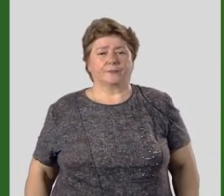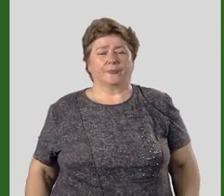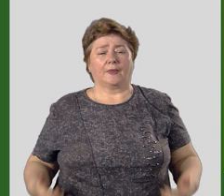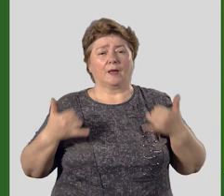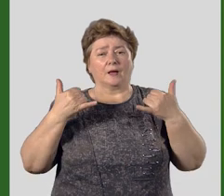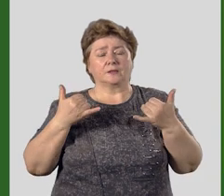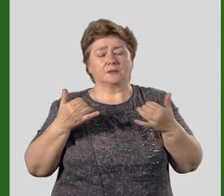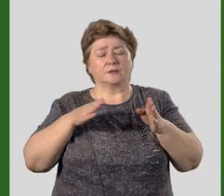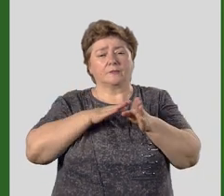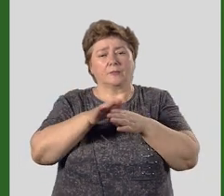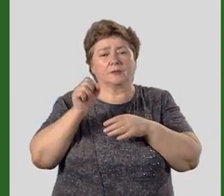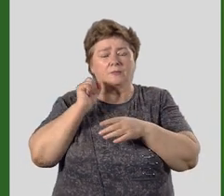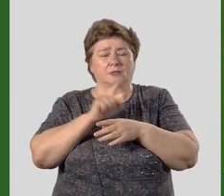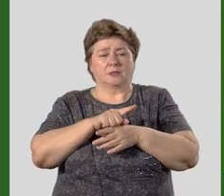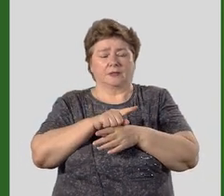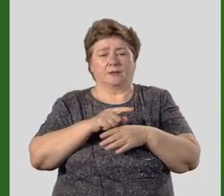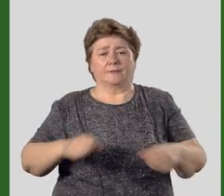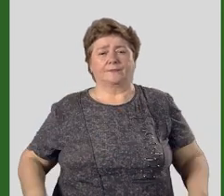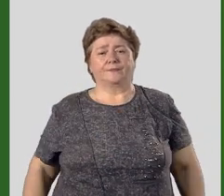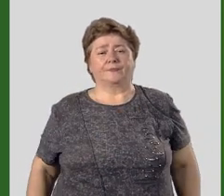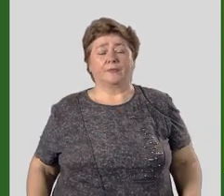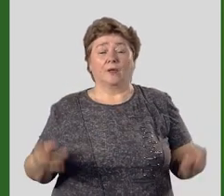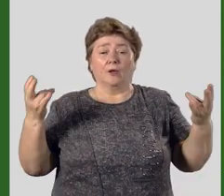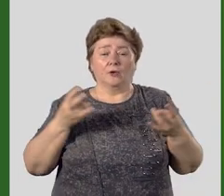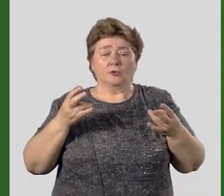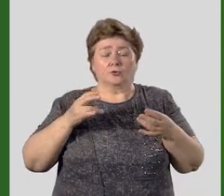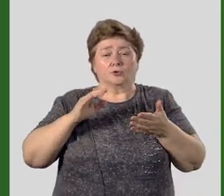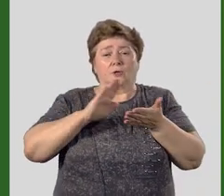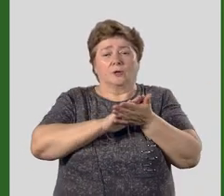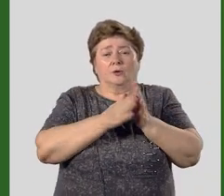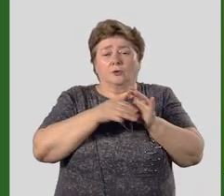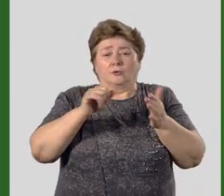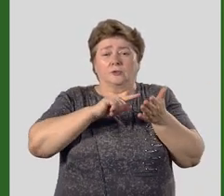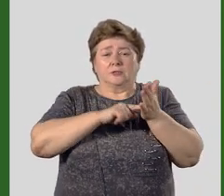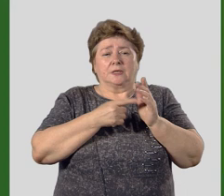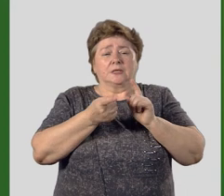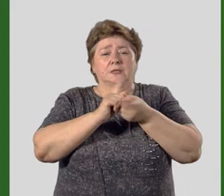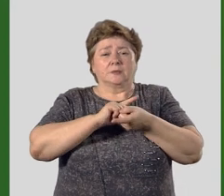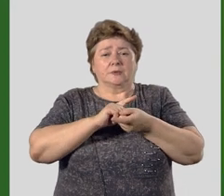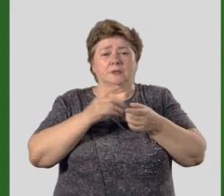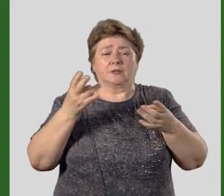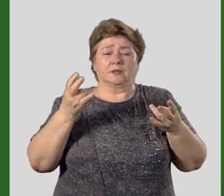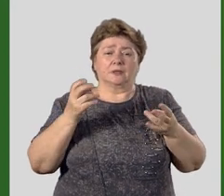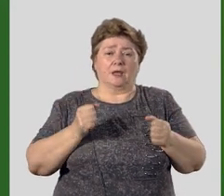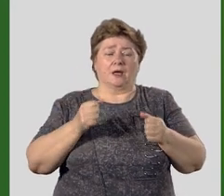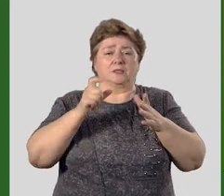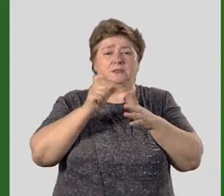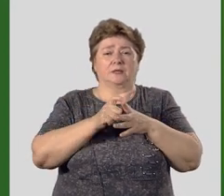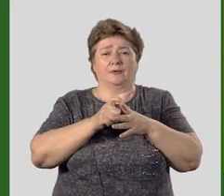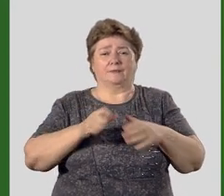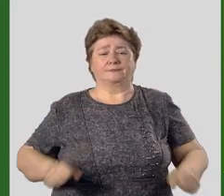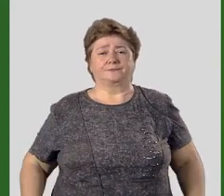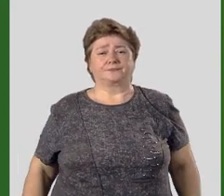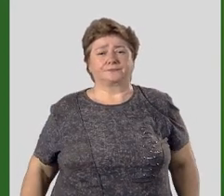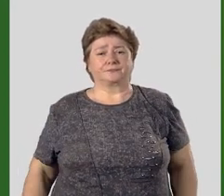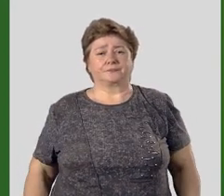А теперь выполним задание. Надо условные знаки заменить на слова.